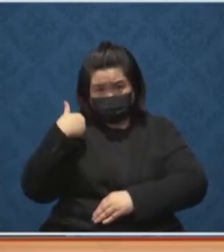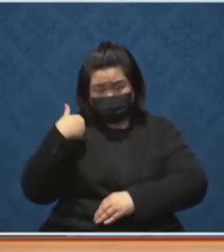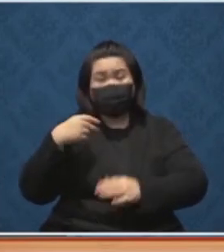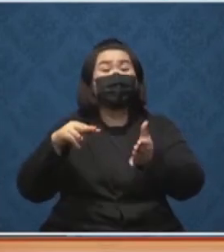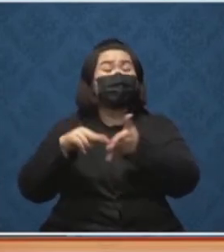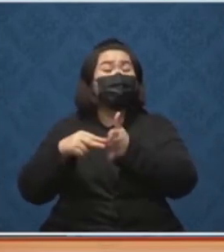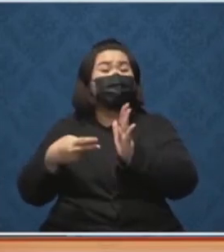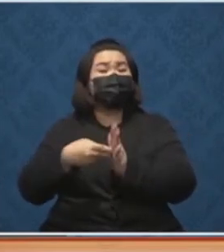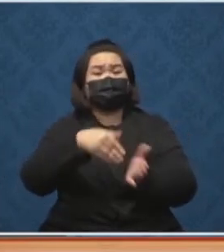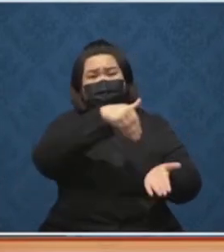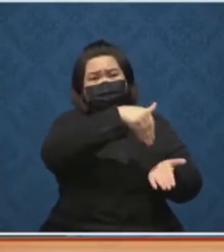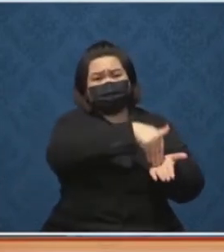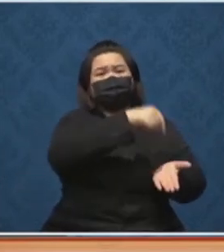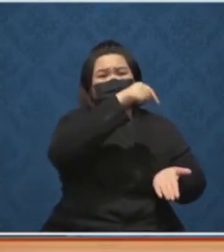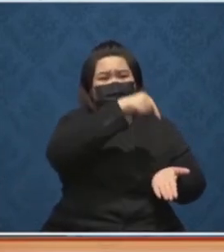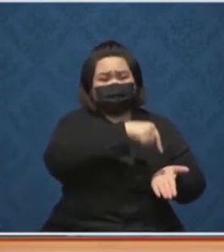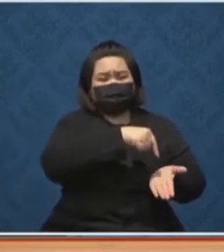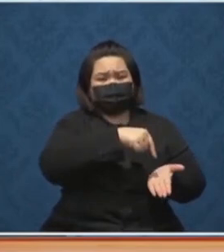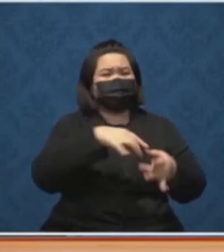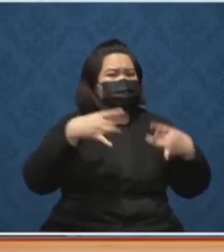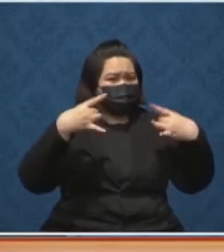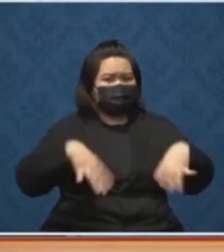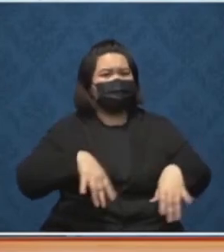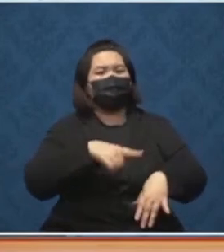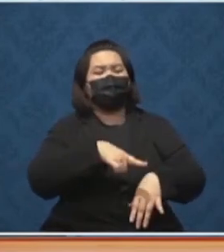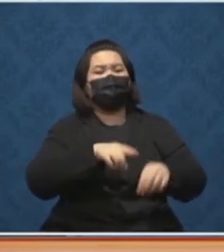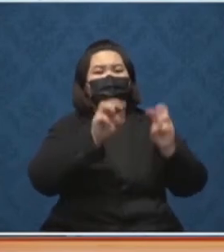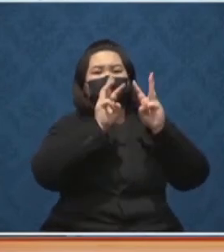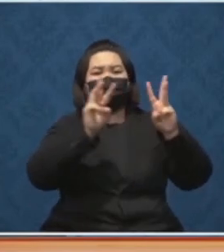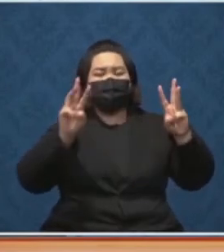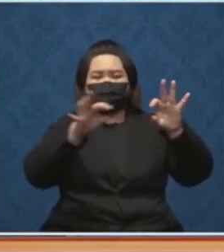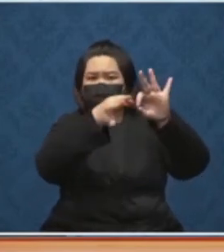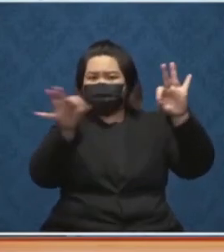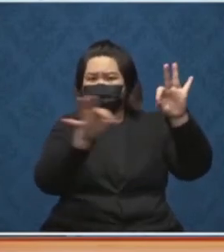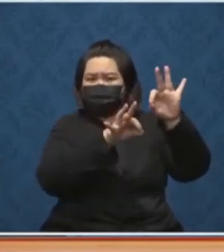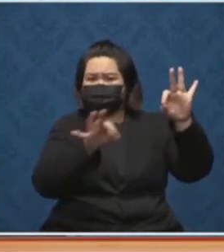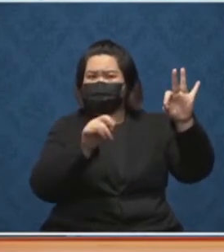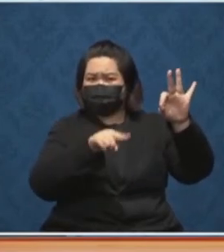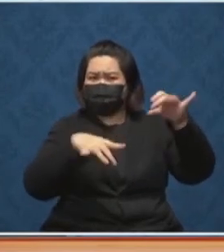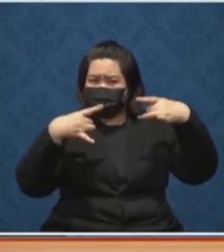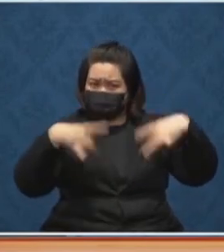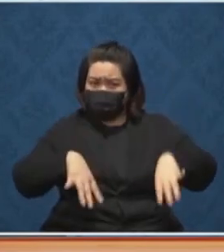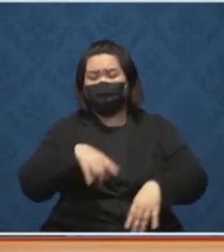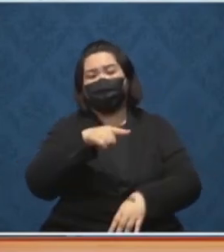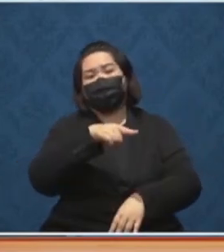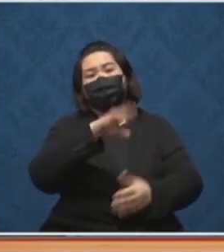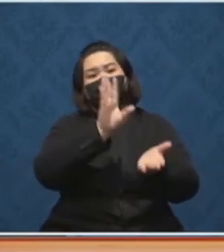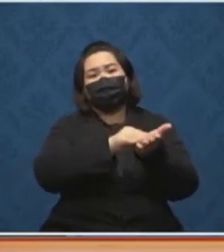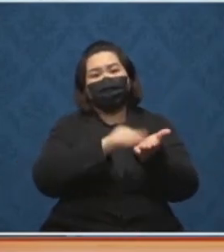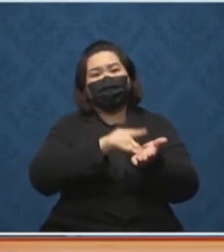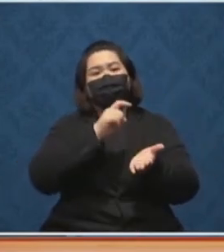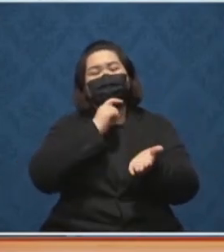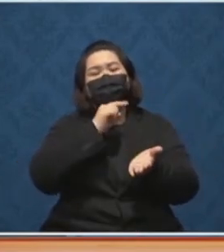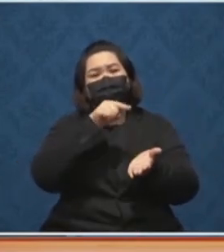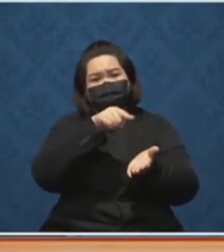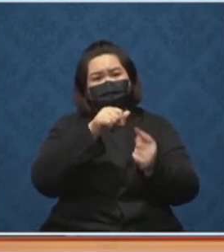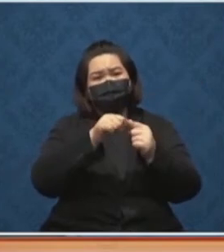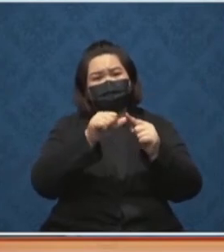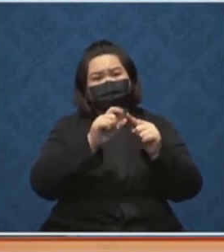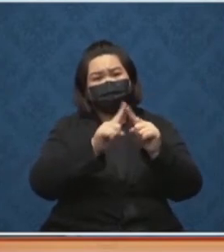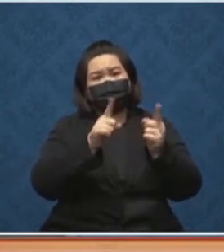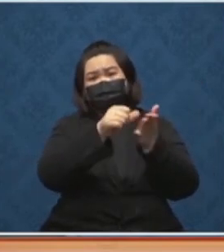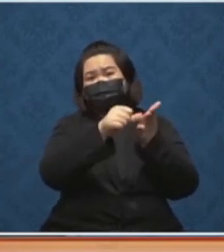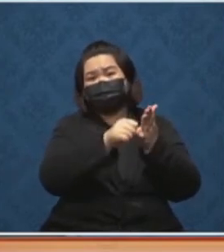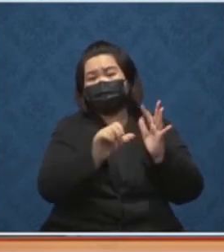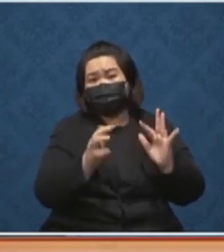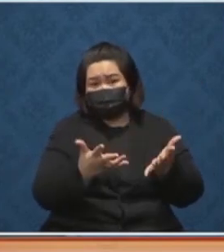แปลว่ศูยต่ต้านขาวปรอมเผยแผ่ความเท็ดวงบนเว็ไตของตวเองและจนถวันนี้ ข้อมูลนี้ก็ไม่เคยมีการแก้ไข ใด